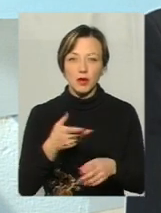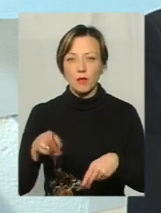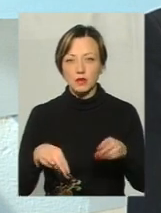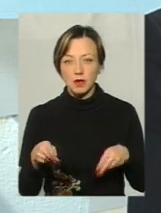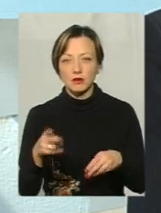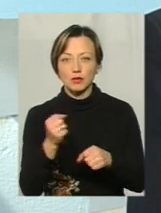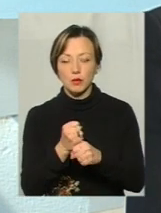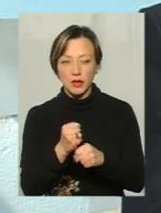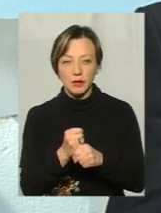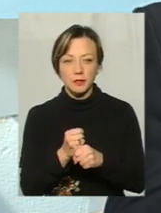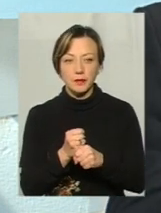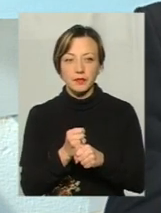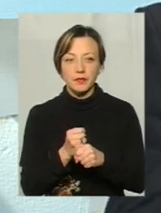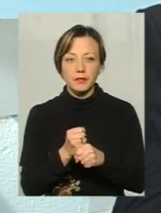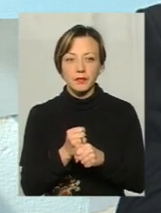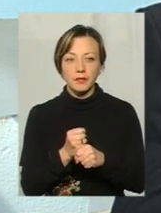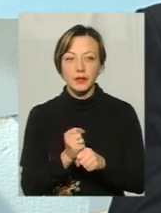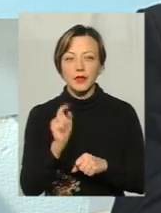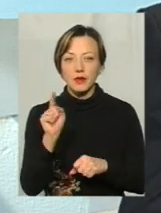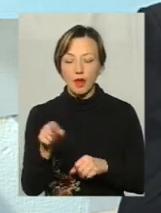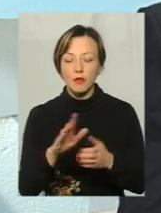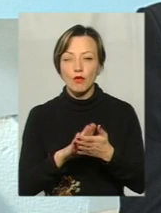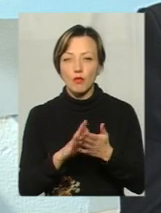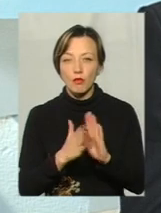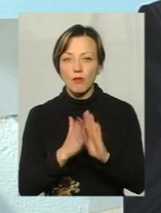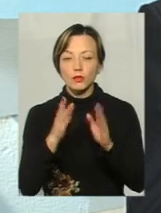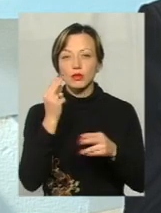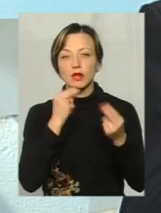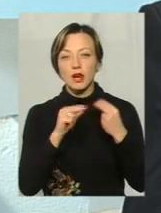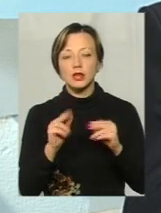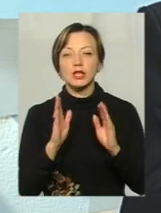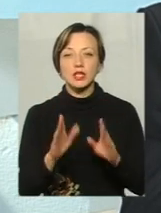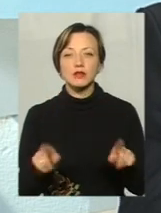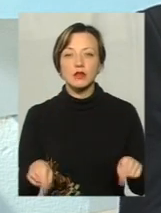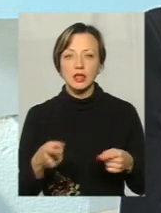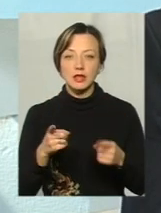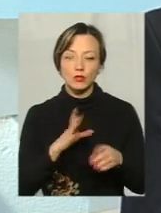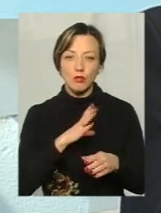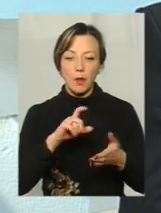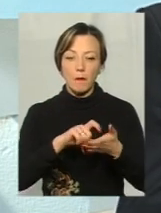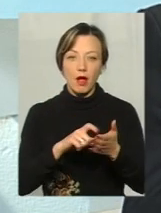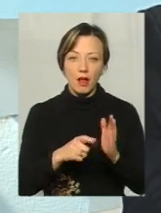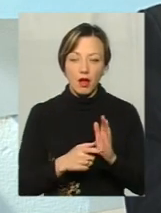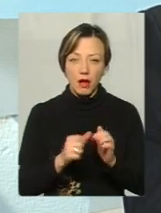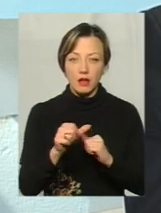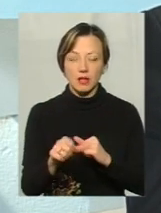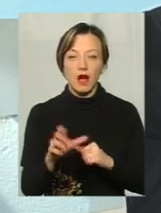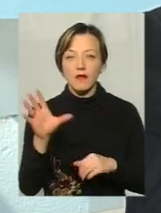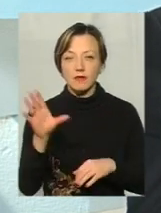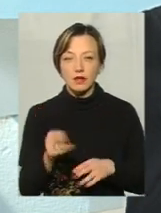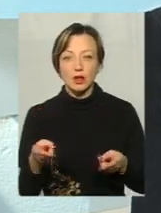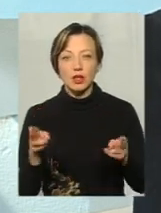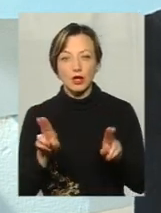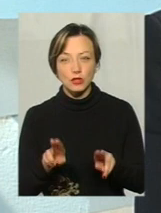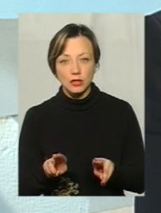операцію яку зробити. Тобто там умови будуть краще. Тільки створити, щоб дійсно була палата, а все